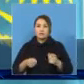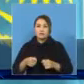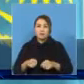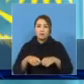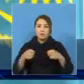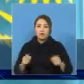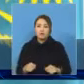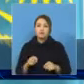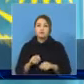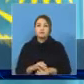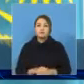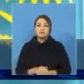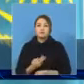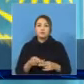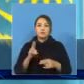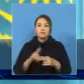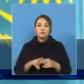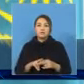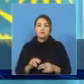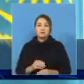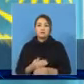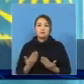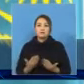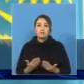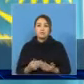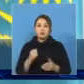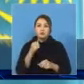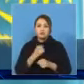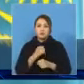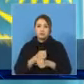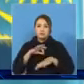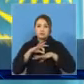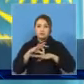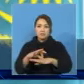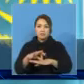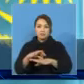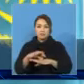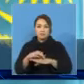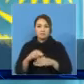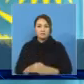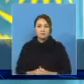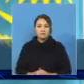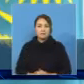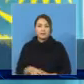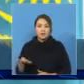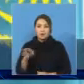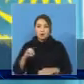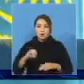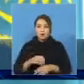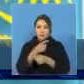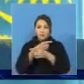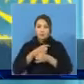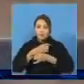ашу, филиалы қылып ашу. Ол енді жалпы жұмыстар жасалып жатыр. Облыстық мәдениет